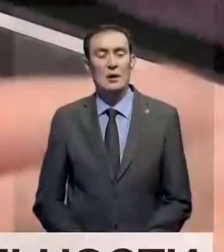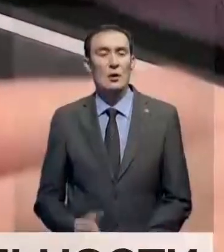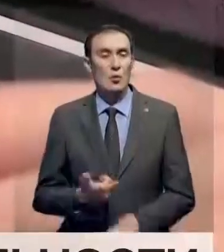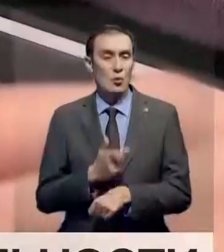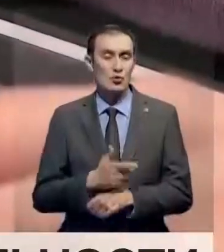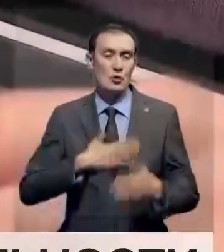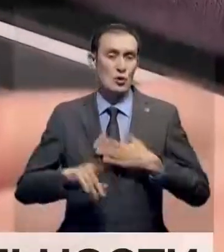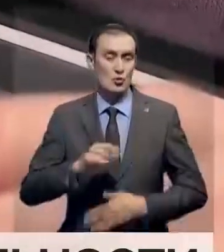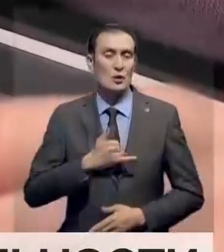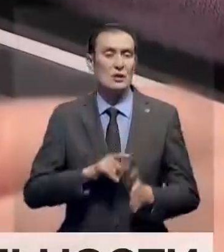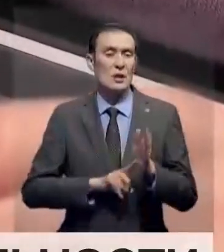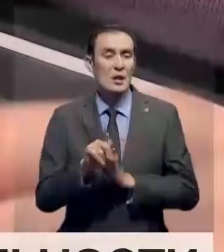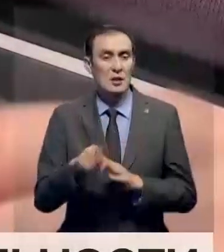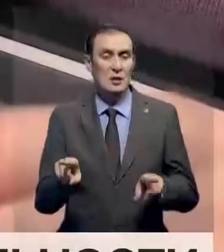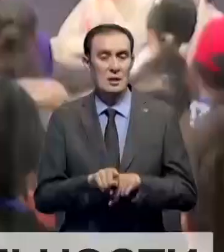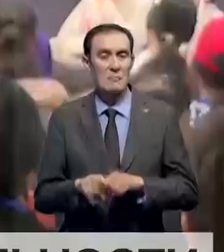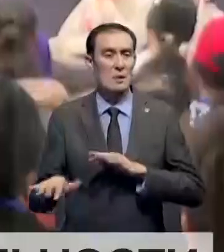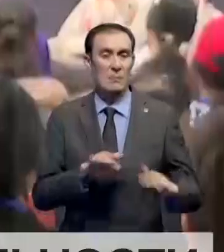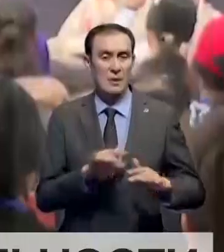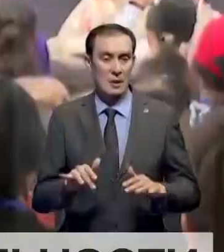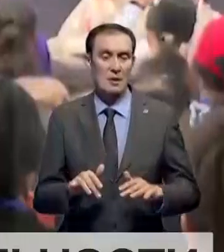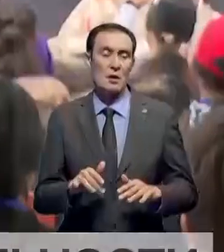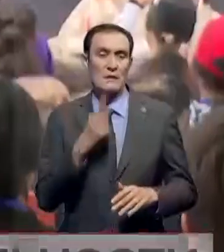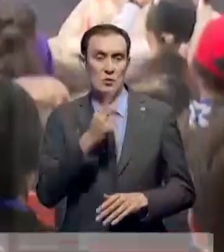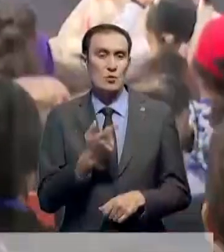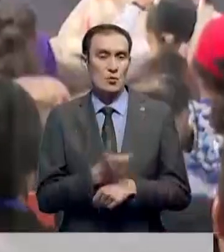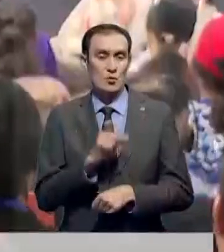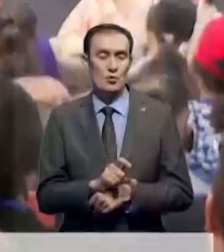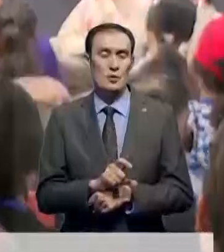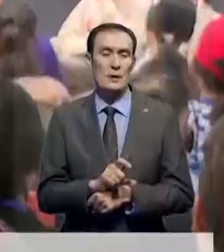рада, что у нас начали проводиться такие мероприятия. Я вижу здесь очень